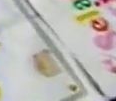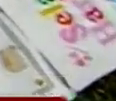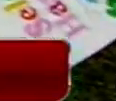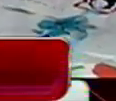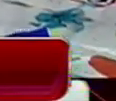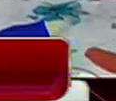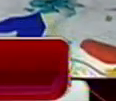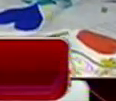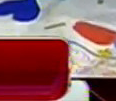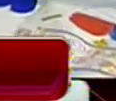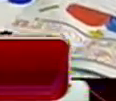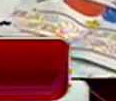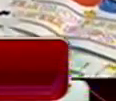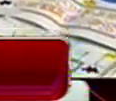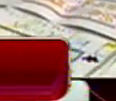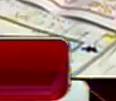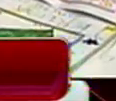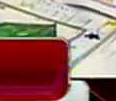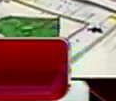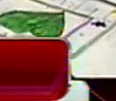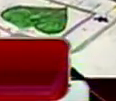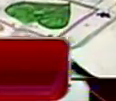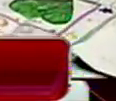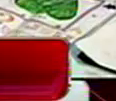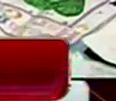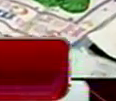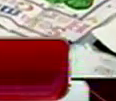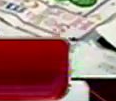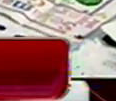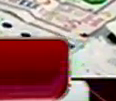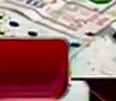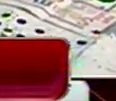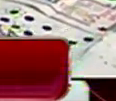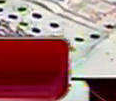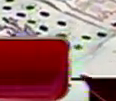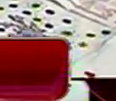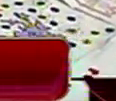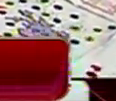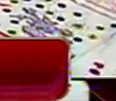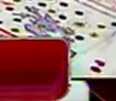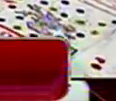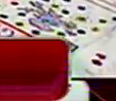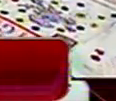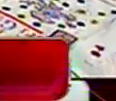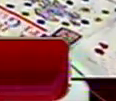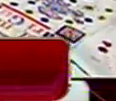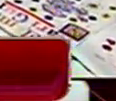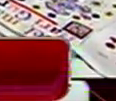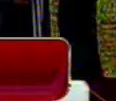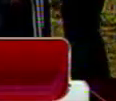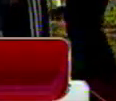cabaran bidang pendidikan guru inovati